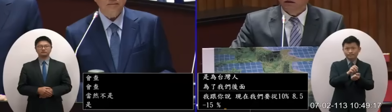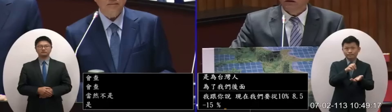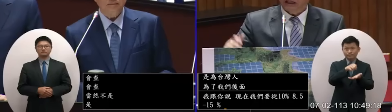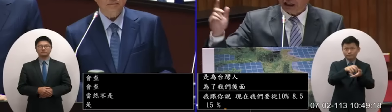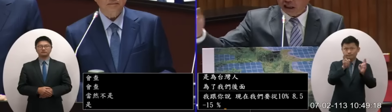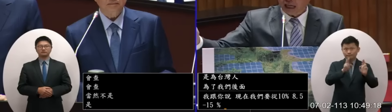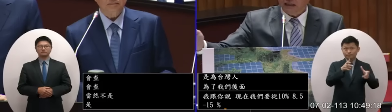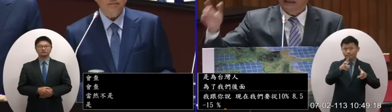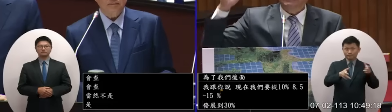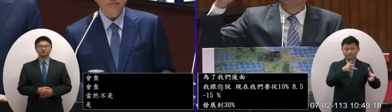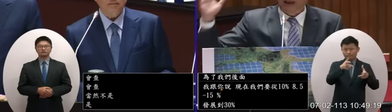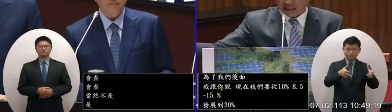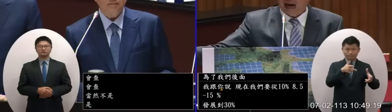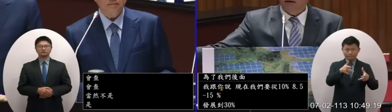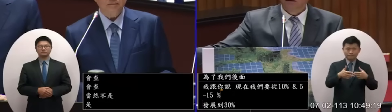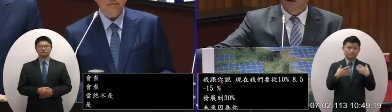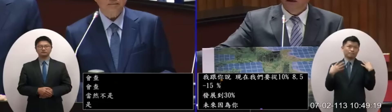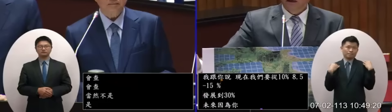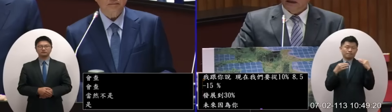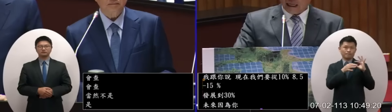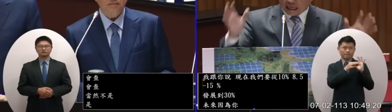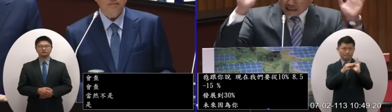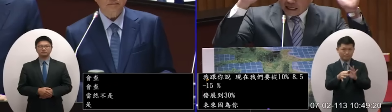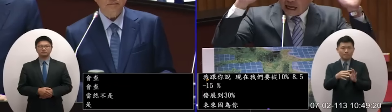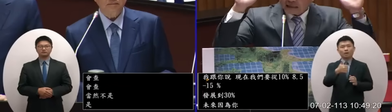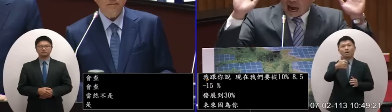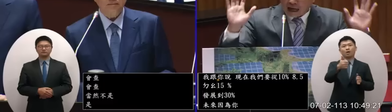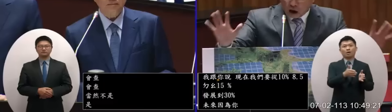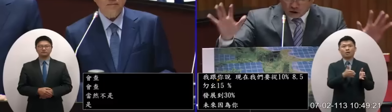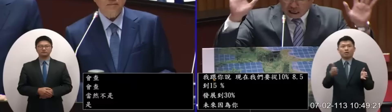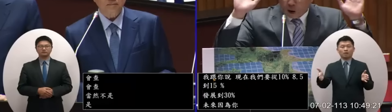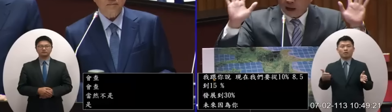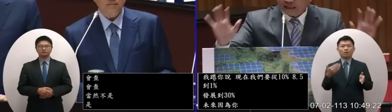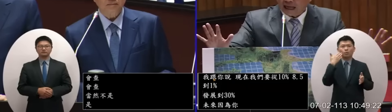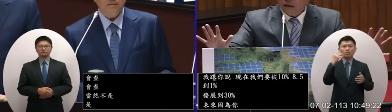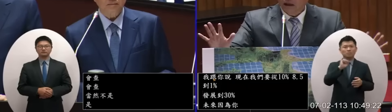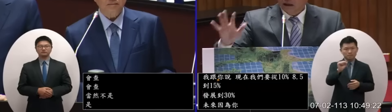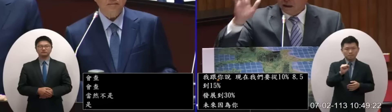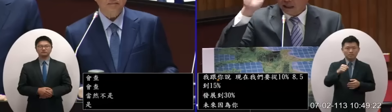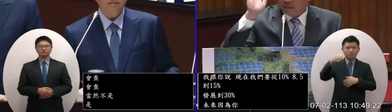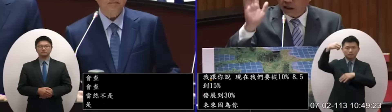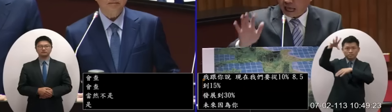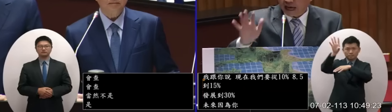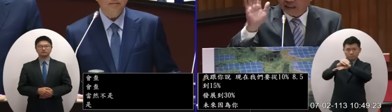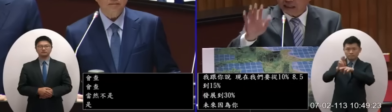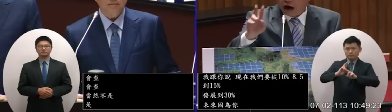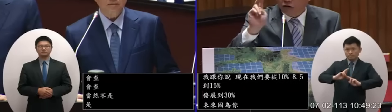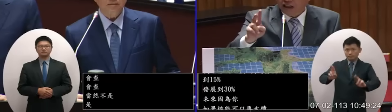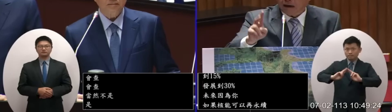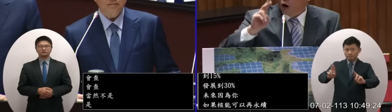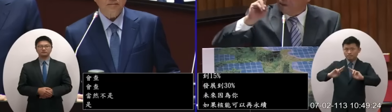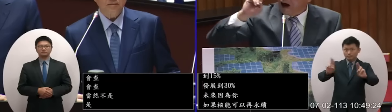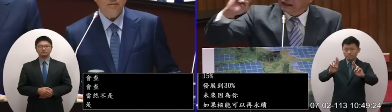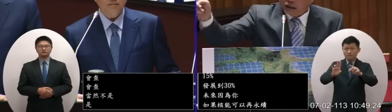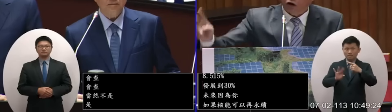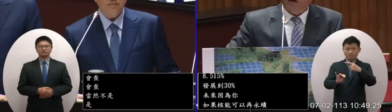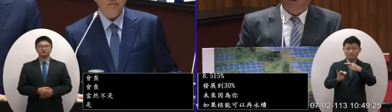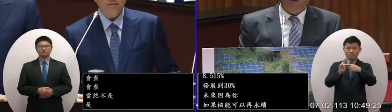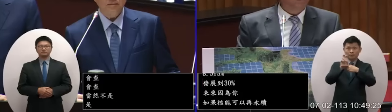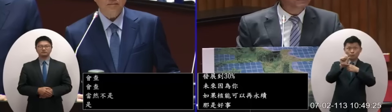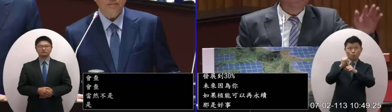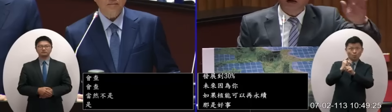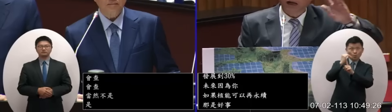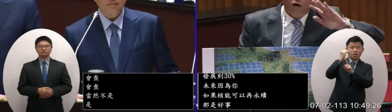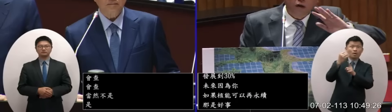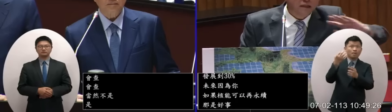这是好代志，那是要当。你若即个太阳能发电，若要下升到25%以上啊，我讲恁即